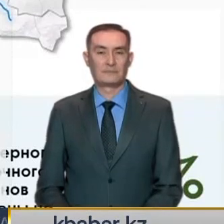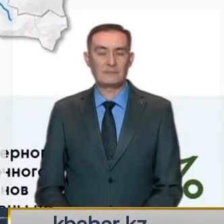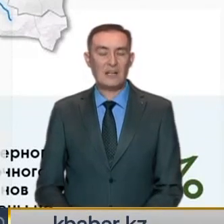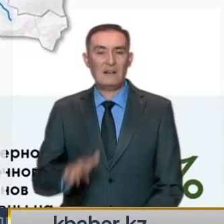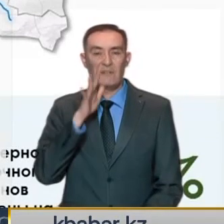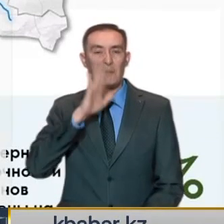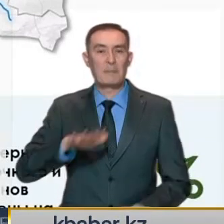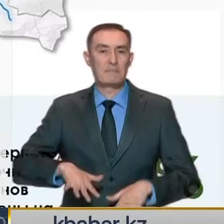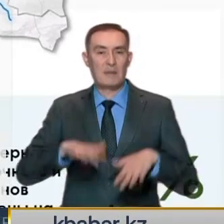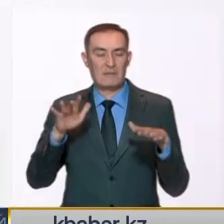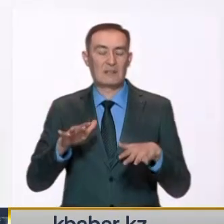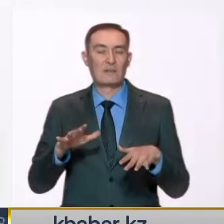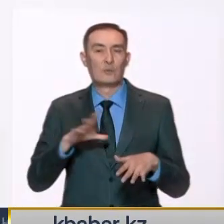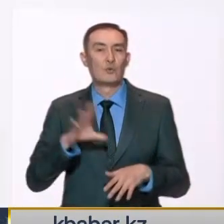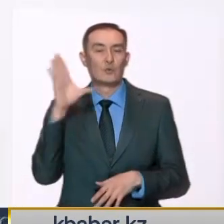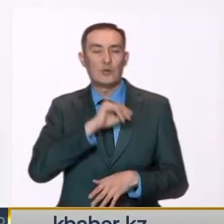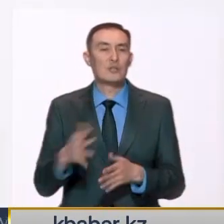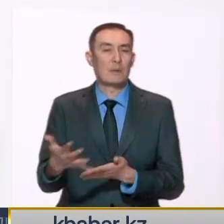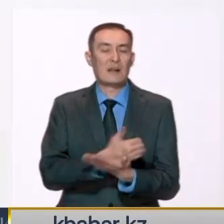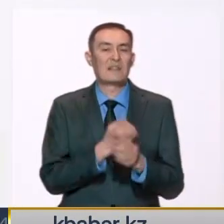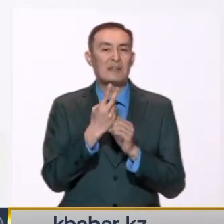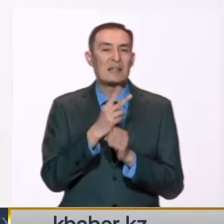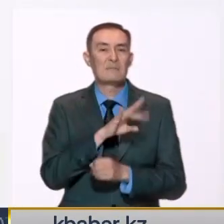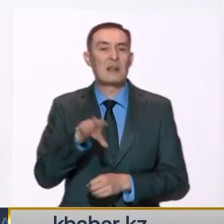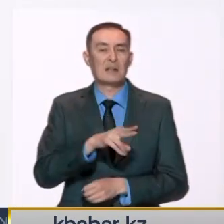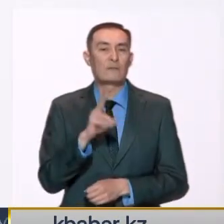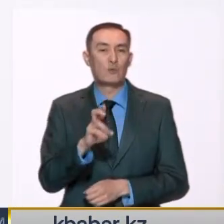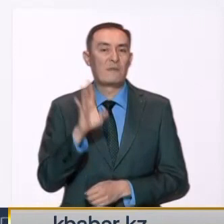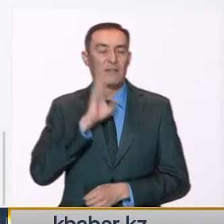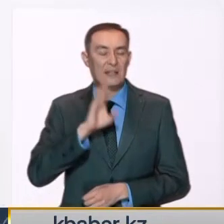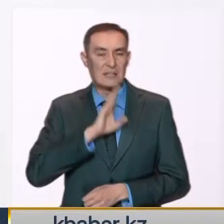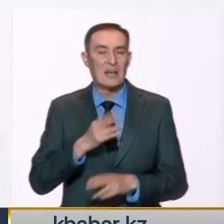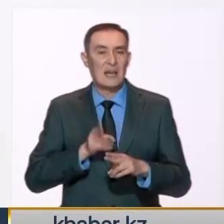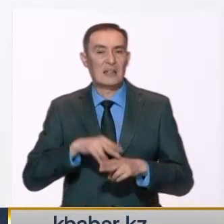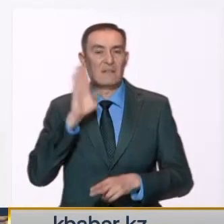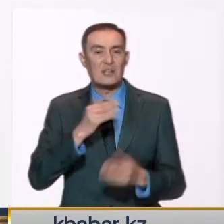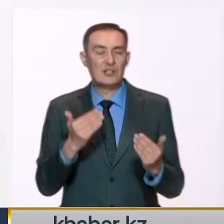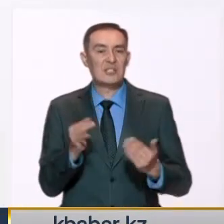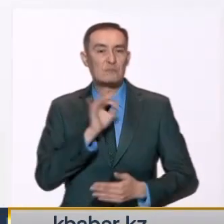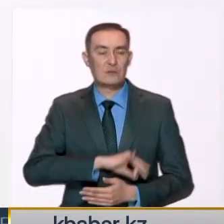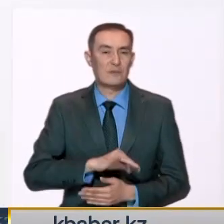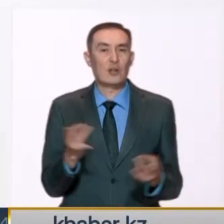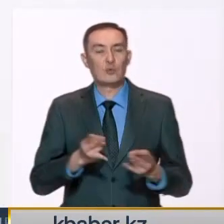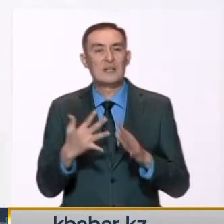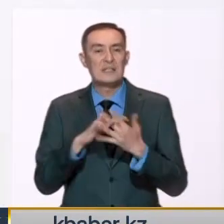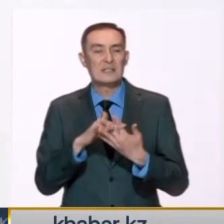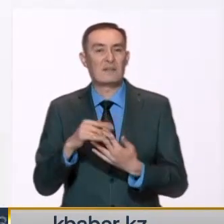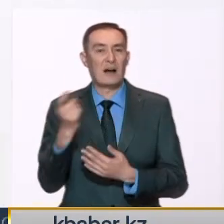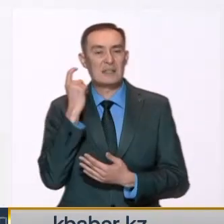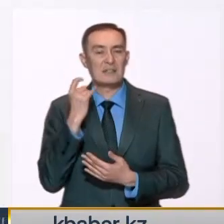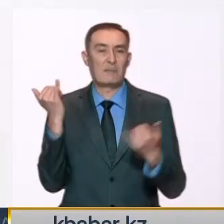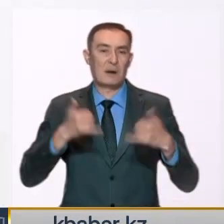Во время паводка в водохранилищах удалось аккумулировать более 12 миллиардов кубометров воды. Эта вода сейчас используется на нужды сельского хозяйства